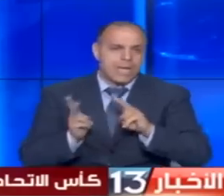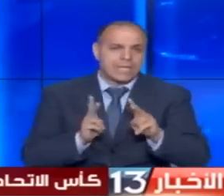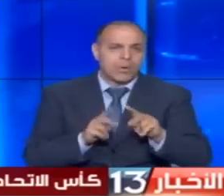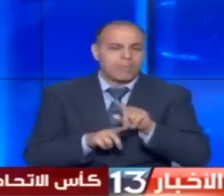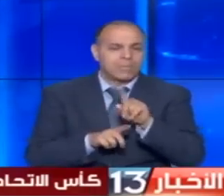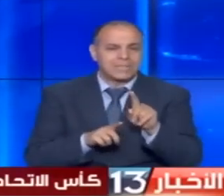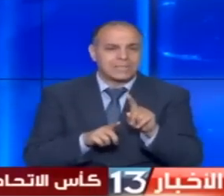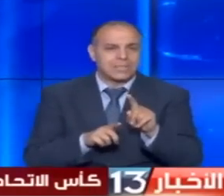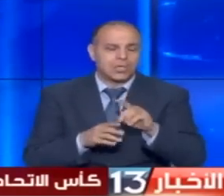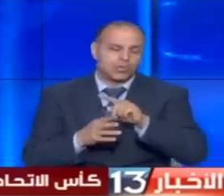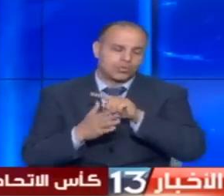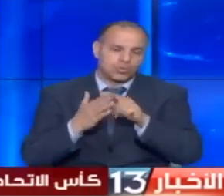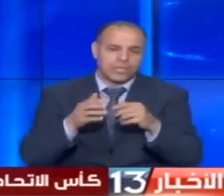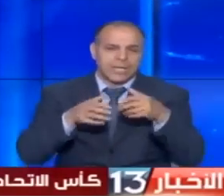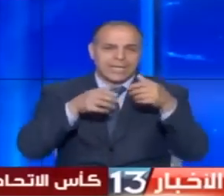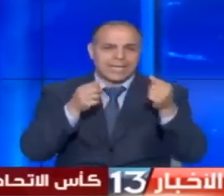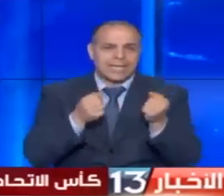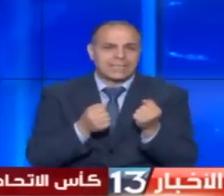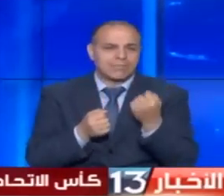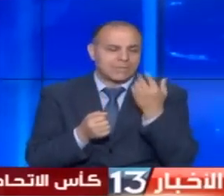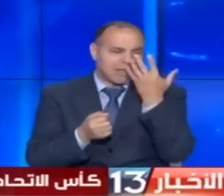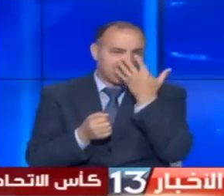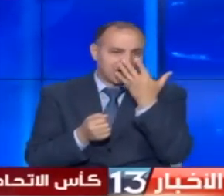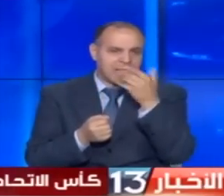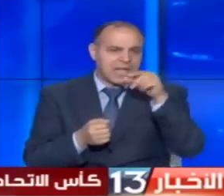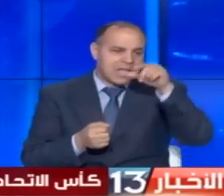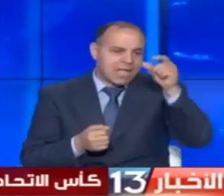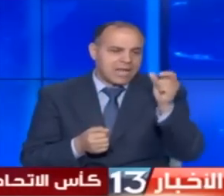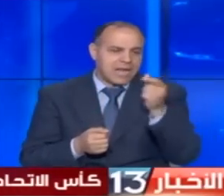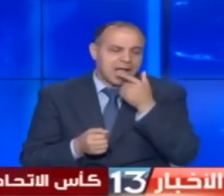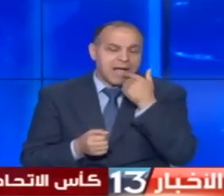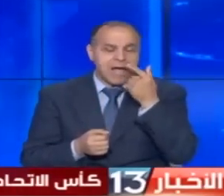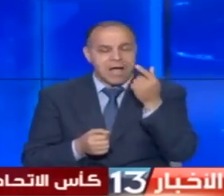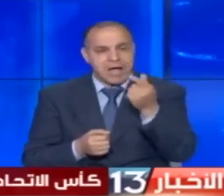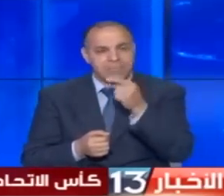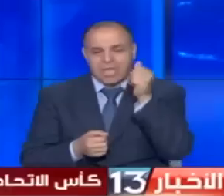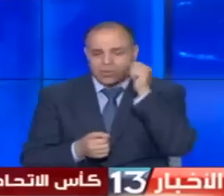بلوغ نصف نهائي كاس الكونفدراليه امام هلا لاخر